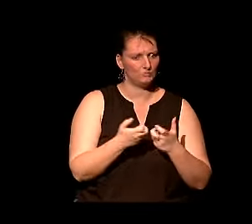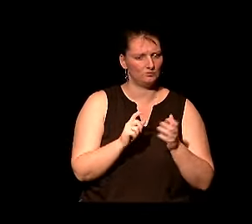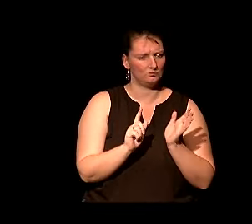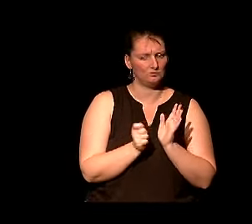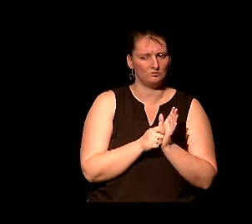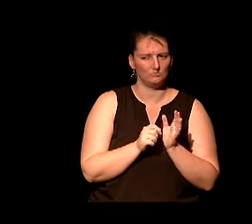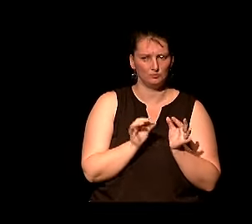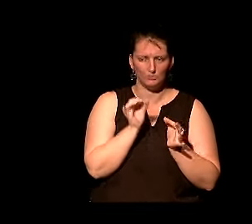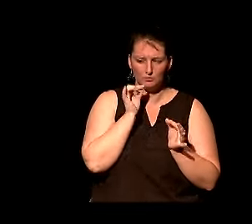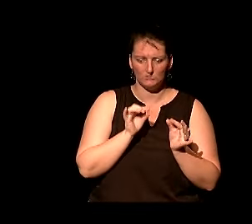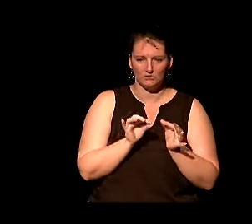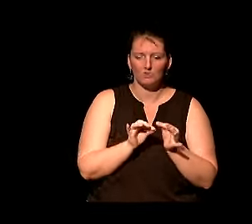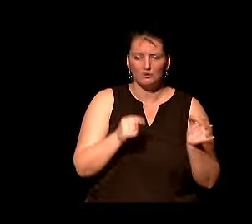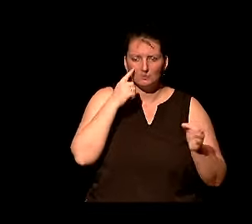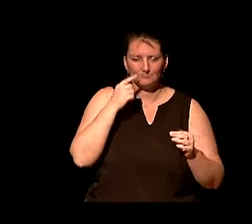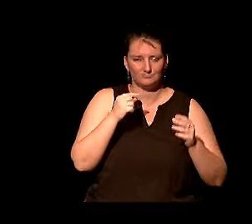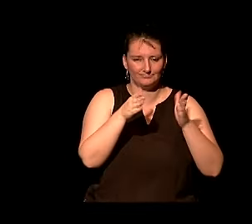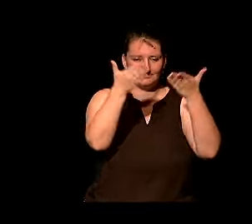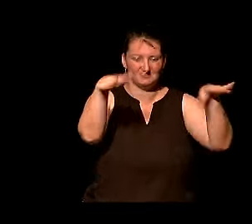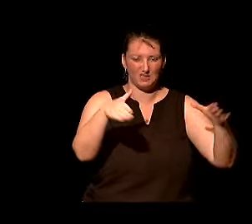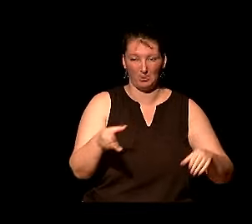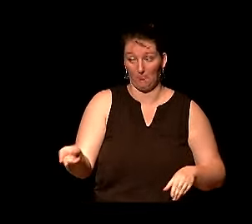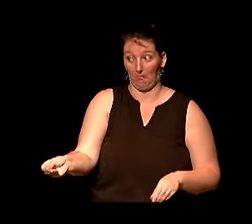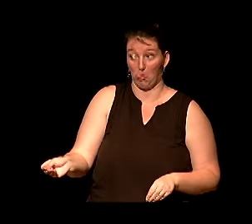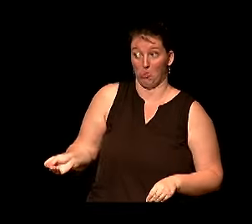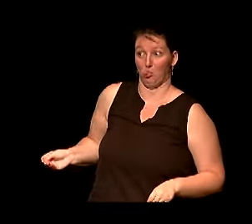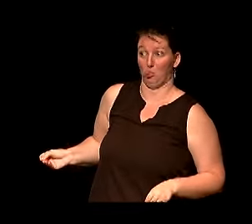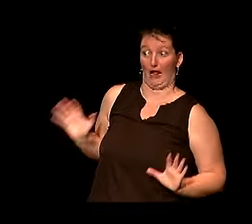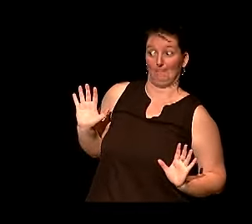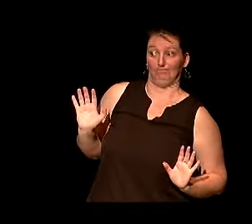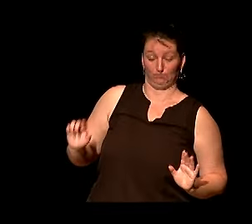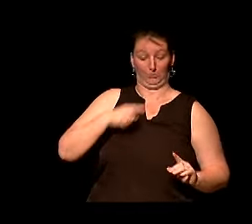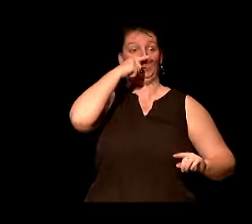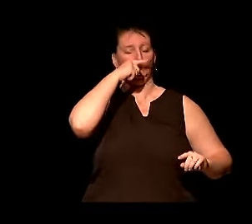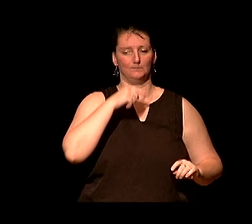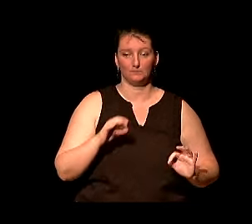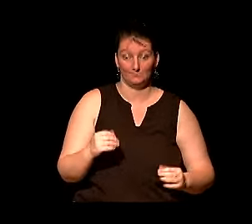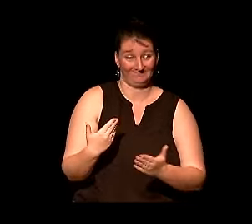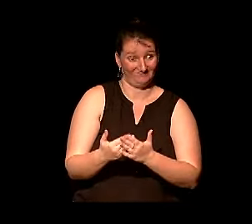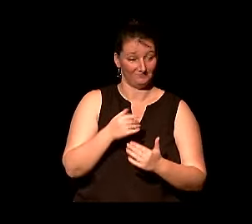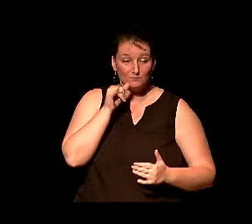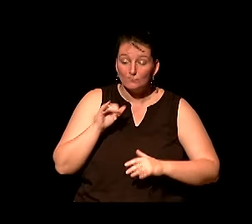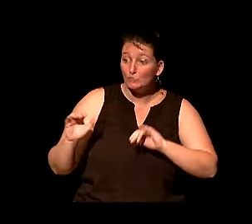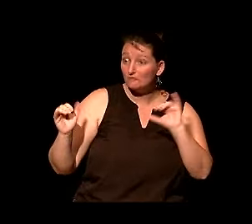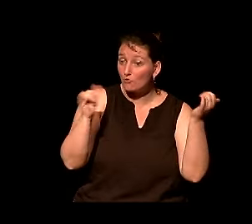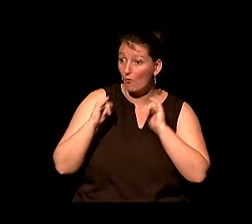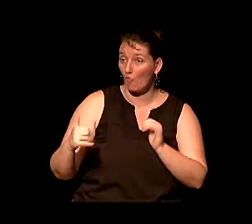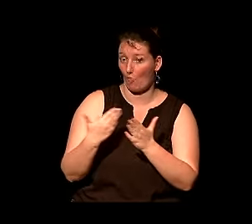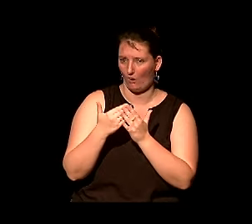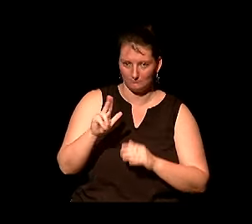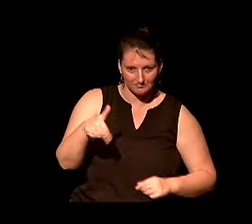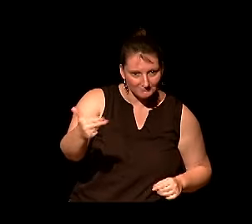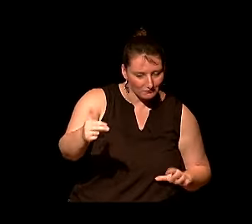et qu'elle fait surgir sur le personnage, enfin qu'elle relâche sur le personnage, un jeu comme ça avec la